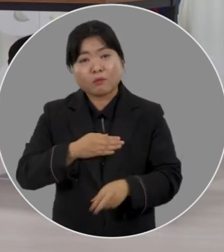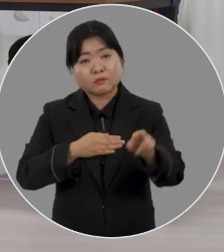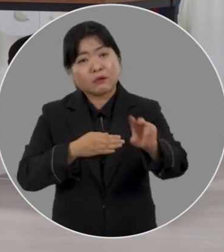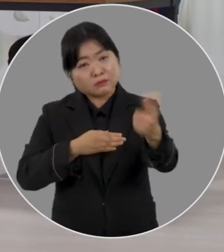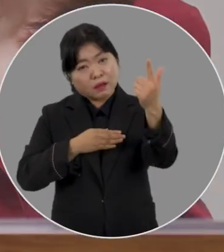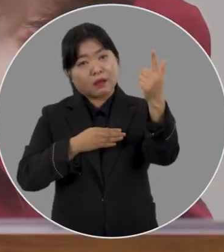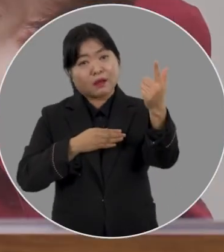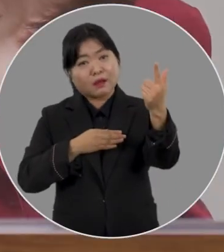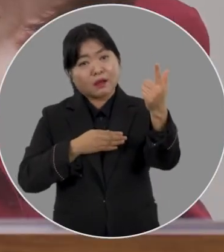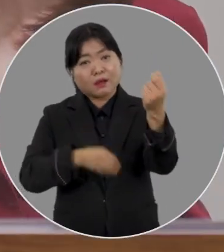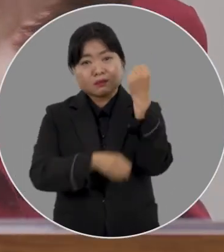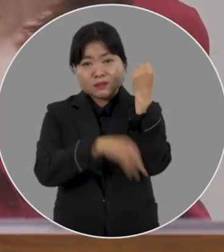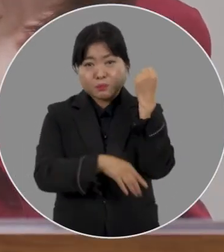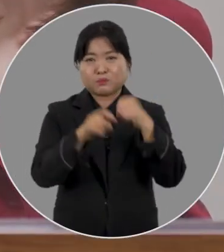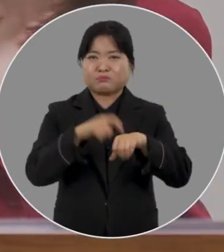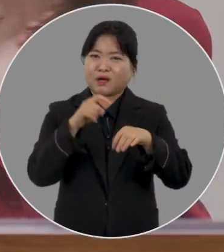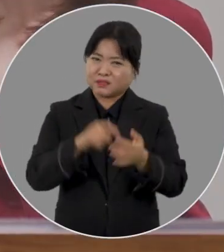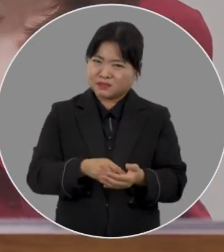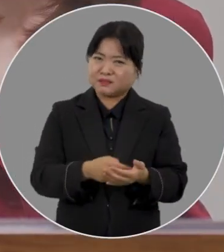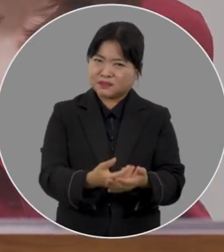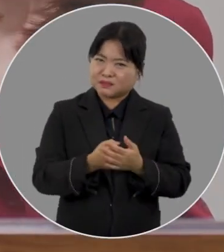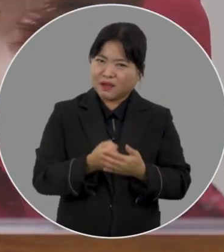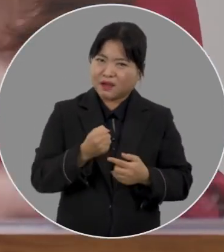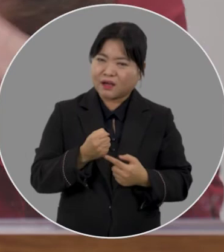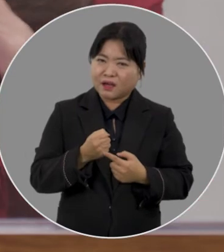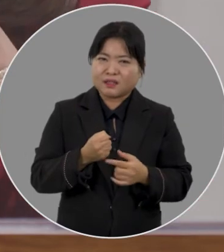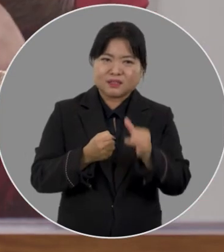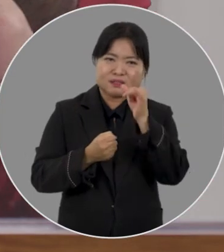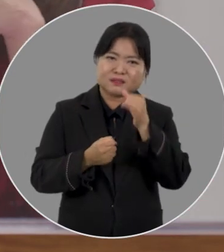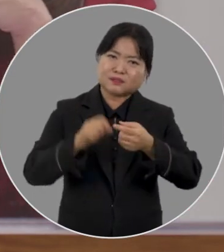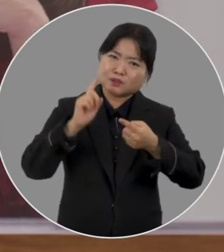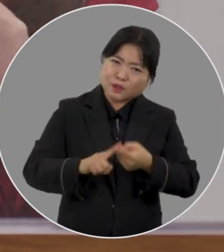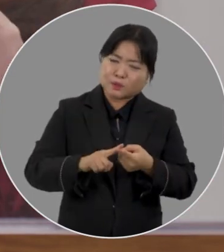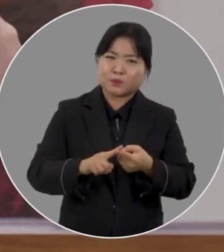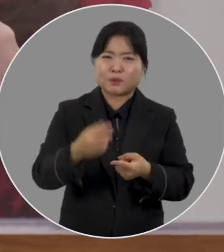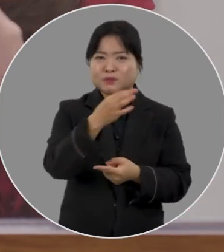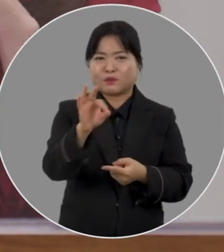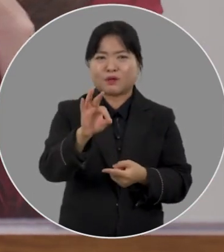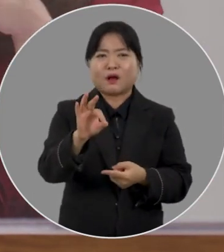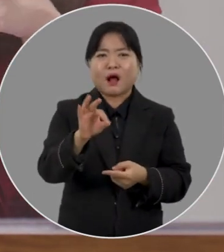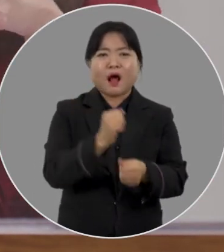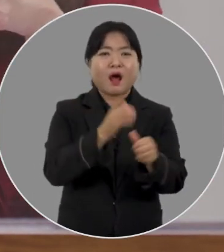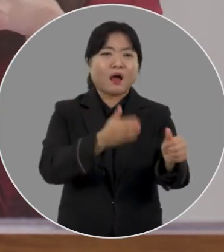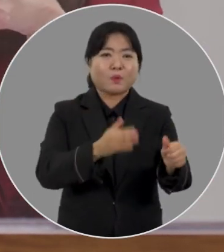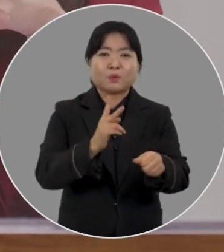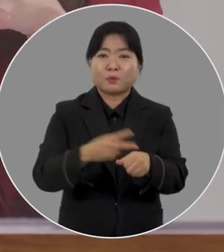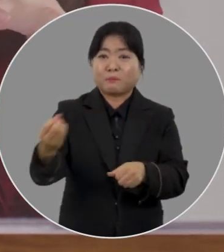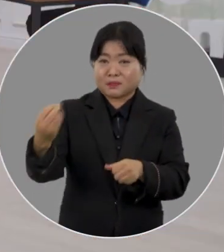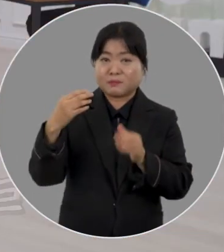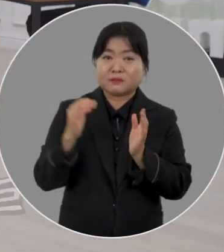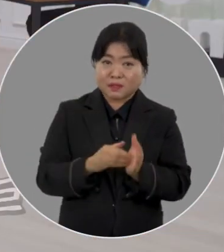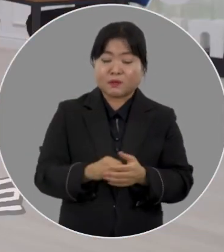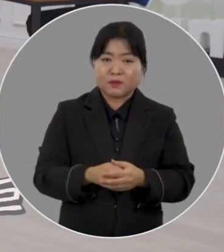너는 아니다. 이런 기본적인 마인드가 사실은 있는 그대로의 존재를 인정하라고 아까 교수님께서 말씀을